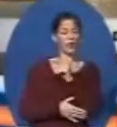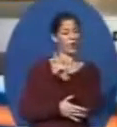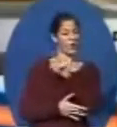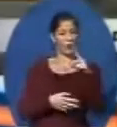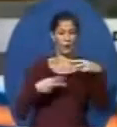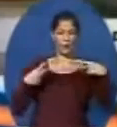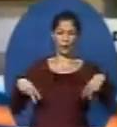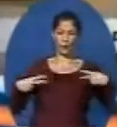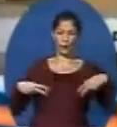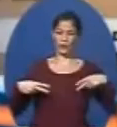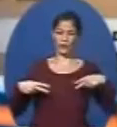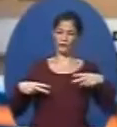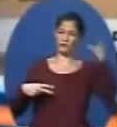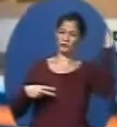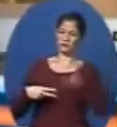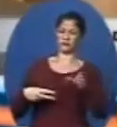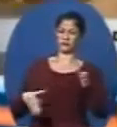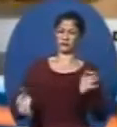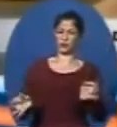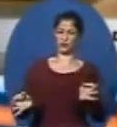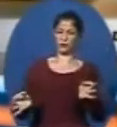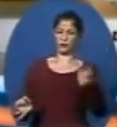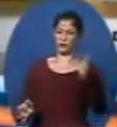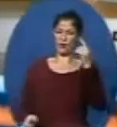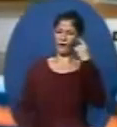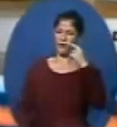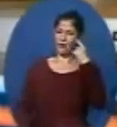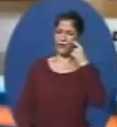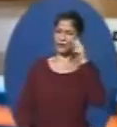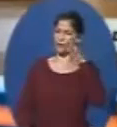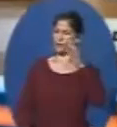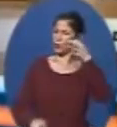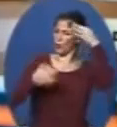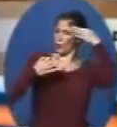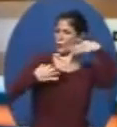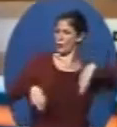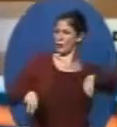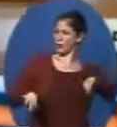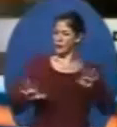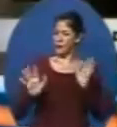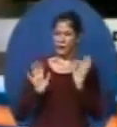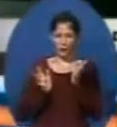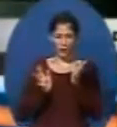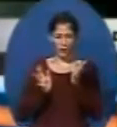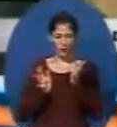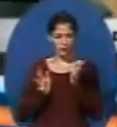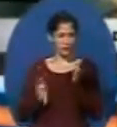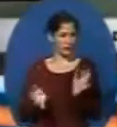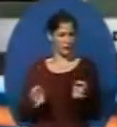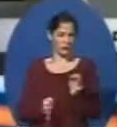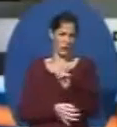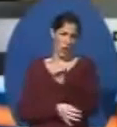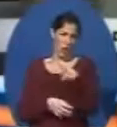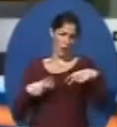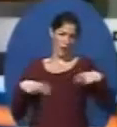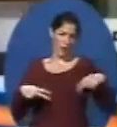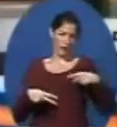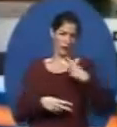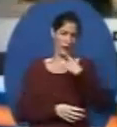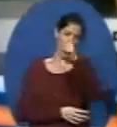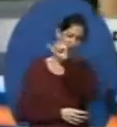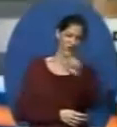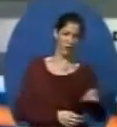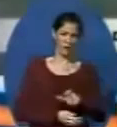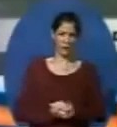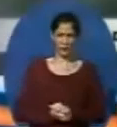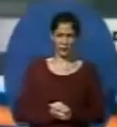חוששת להעמיד לדין עבריינים, נשואי פנים ככל שיהיו, ובתי המשפט לא חוששים להרשיע אותם. השופט